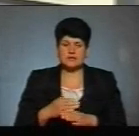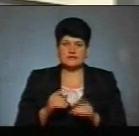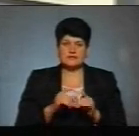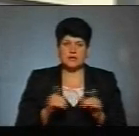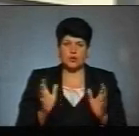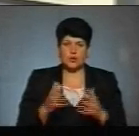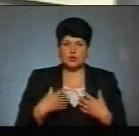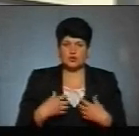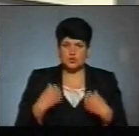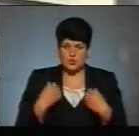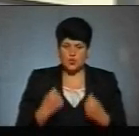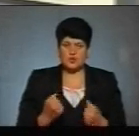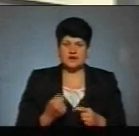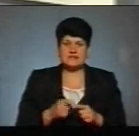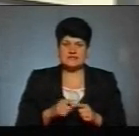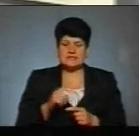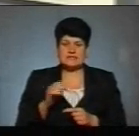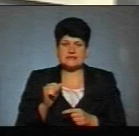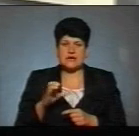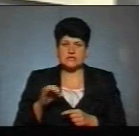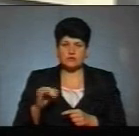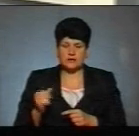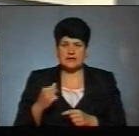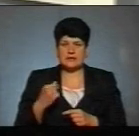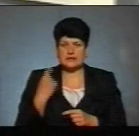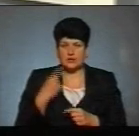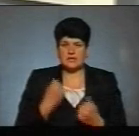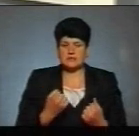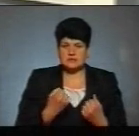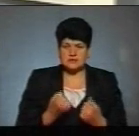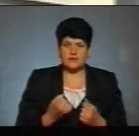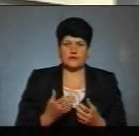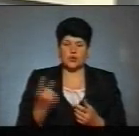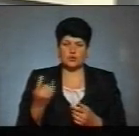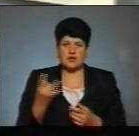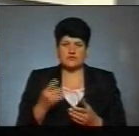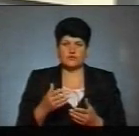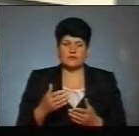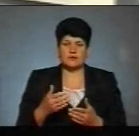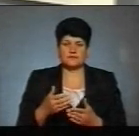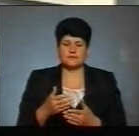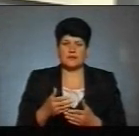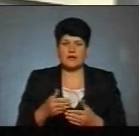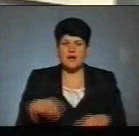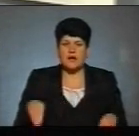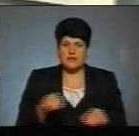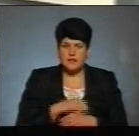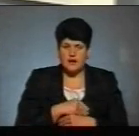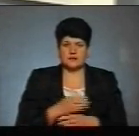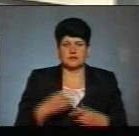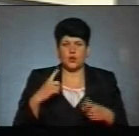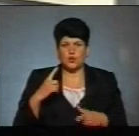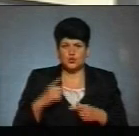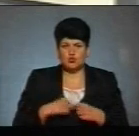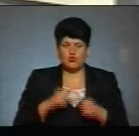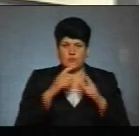охорони здоров'я. Це і засоби індивідуального захисту, це халати одноразові, це костюми, це маски, бахіли. От, і це